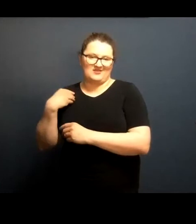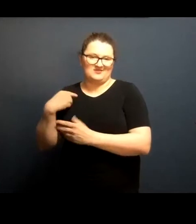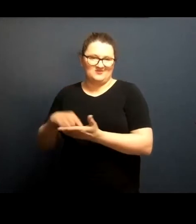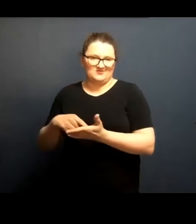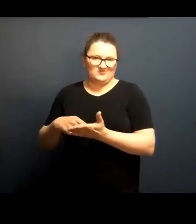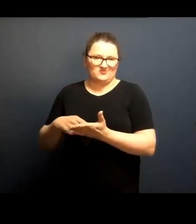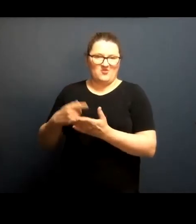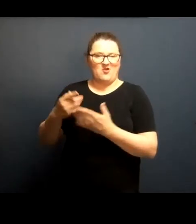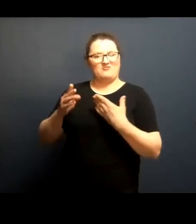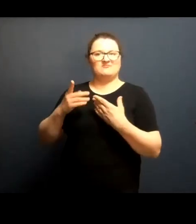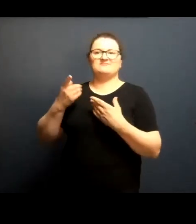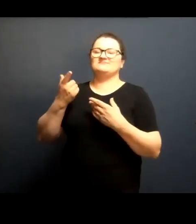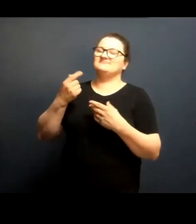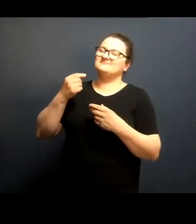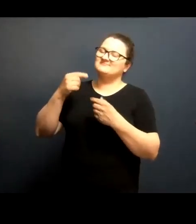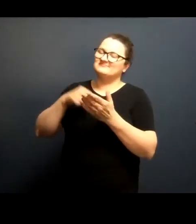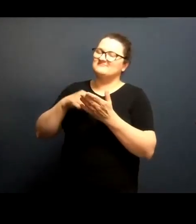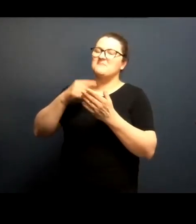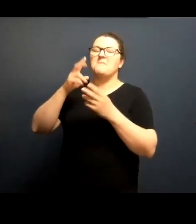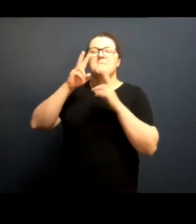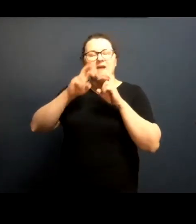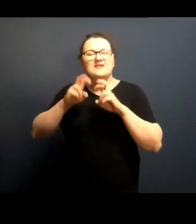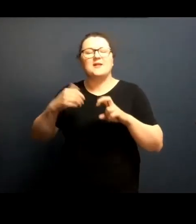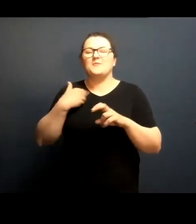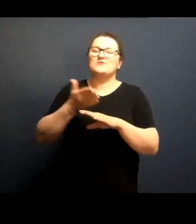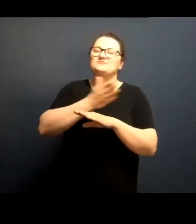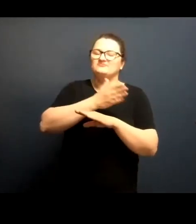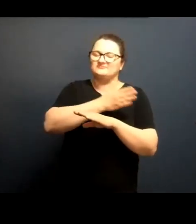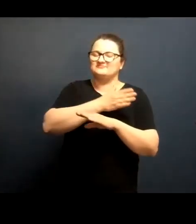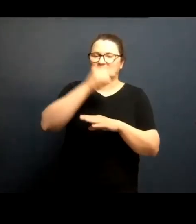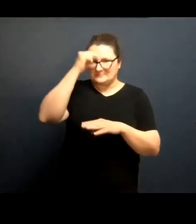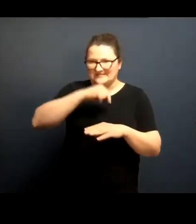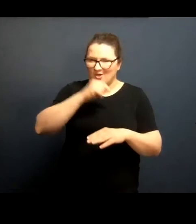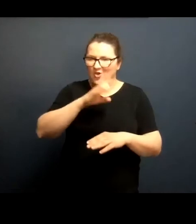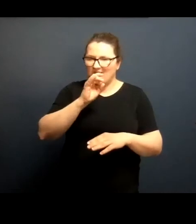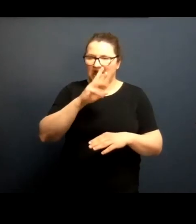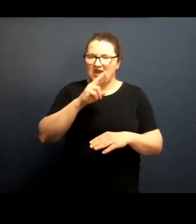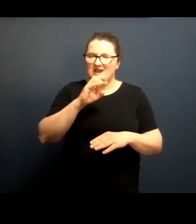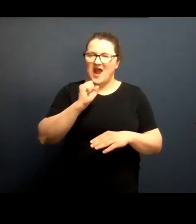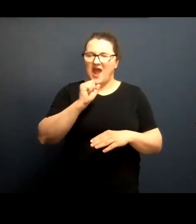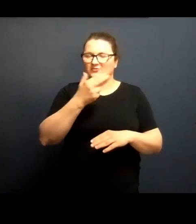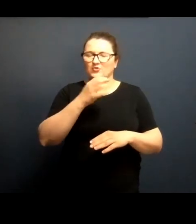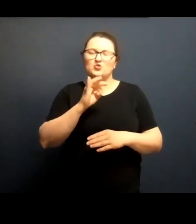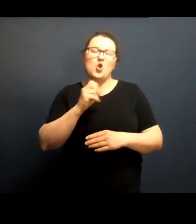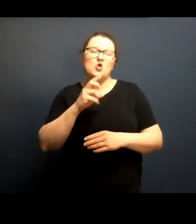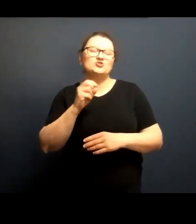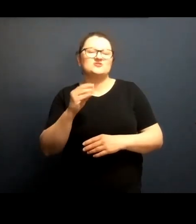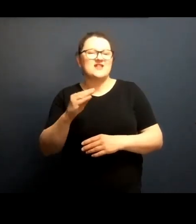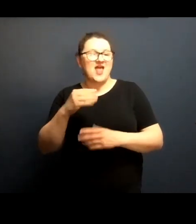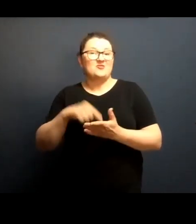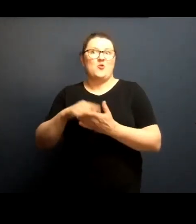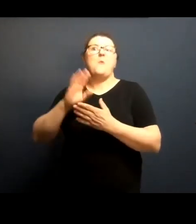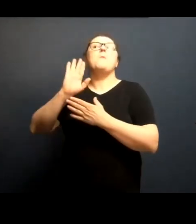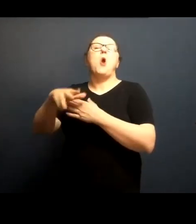dalej niż te badania psychogerontologiczne pokazywały, że to dopiero osiemdziesiątka sprawia, że